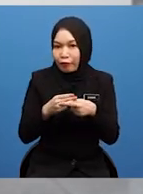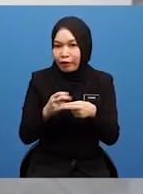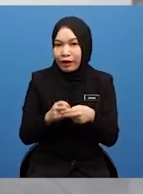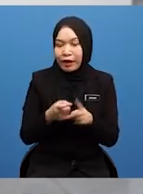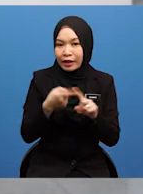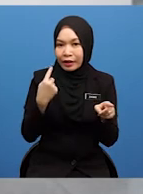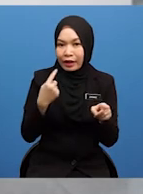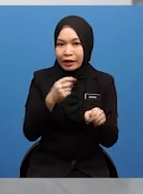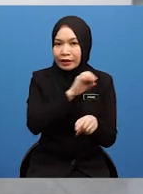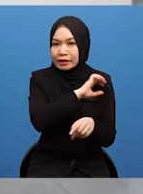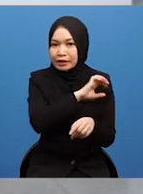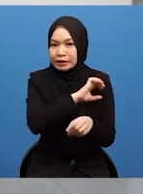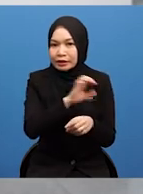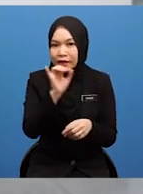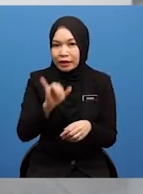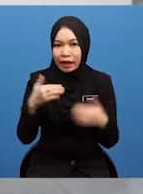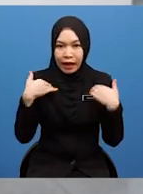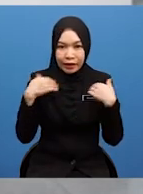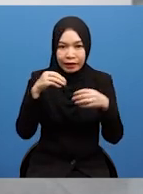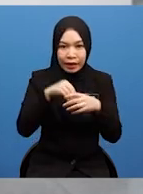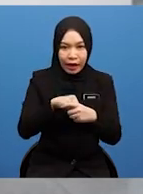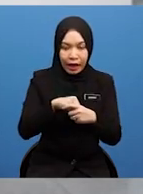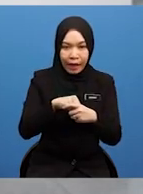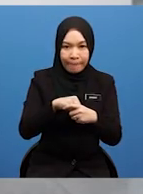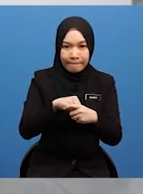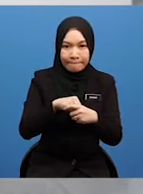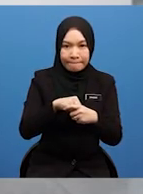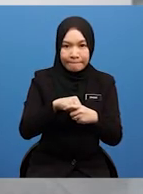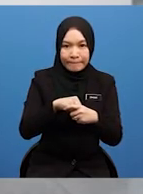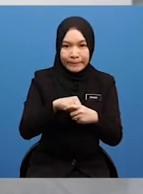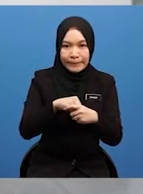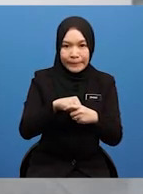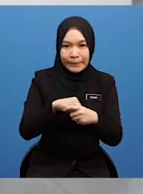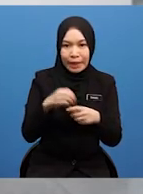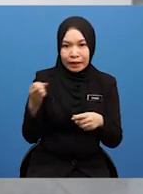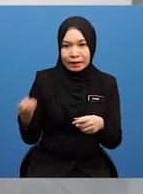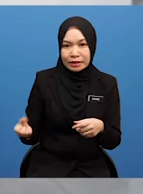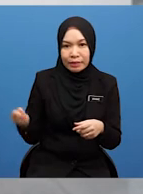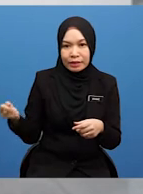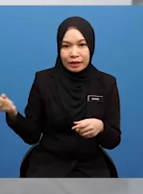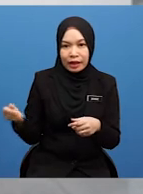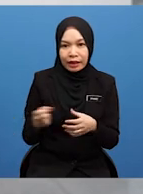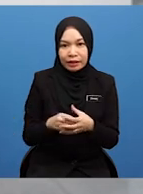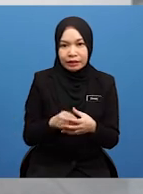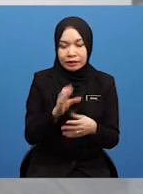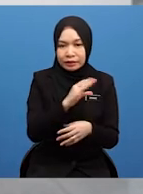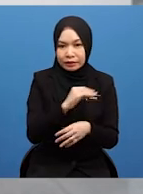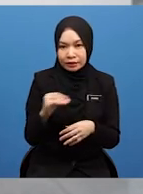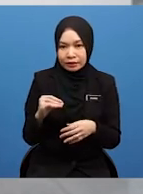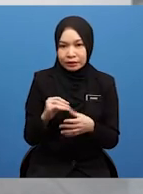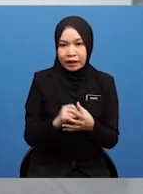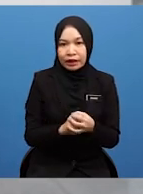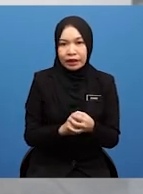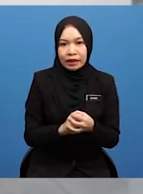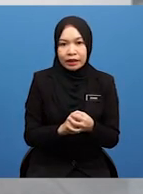aspek-aspek yang terkandung dalam subjek aspek formal dan juga kandungan serta konteks yang perlu